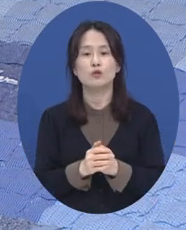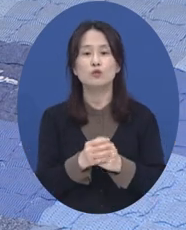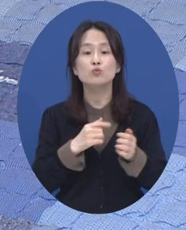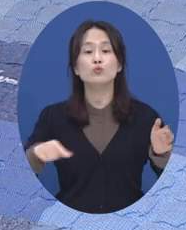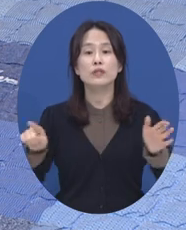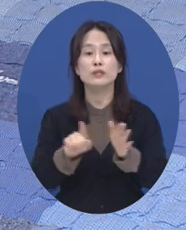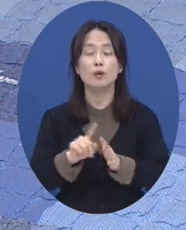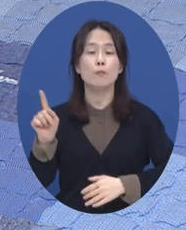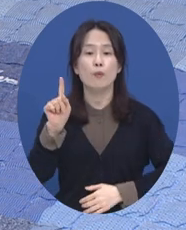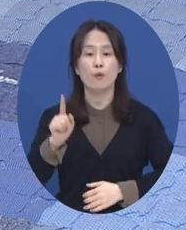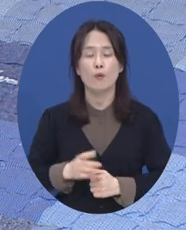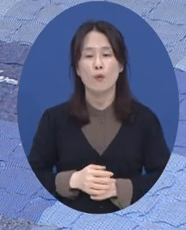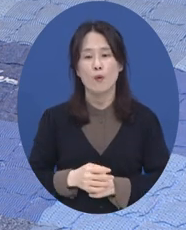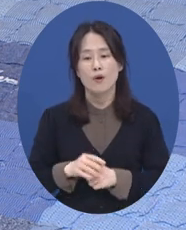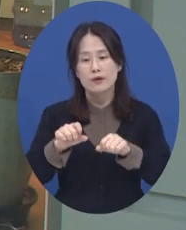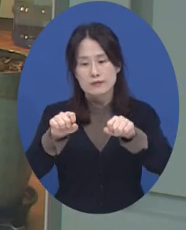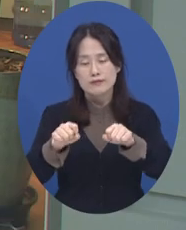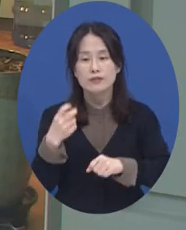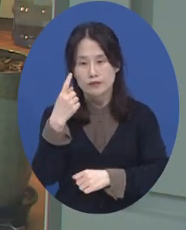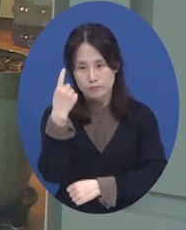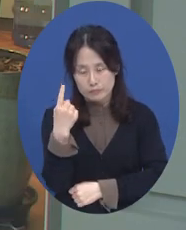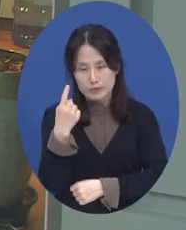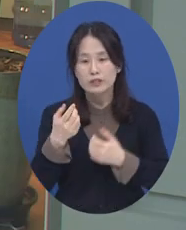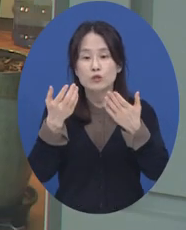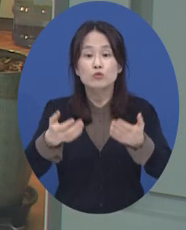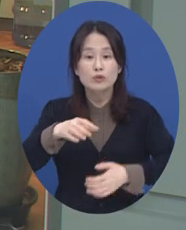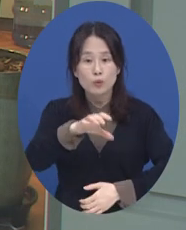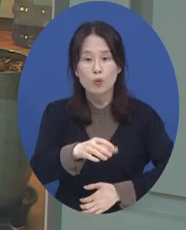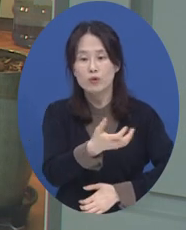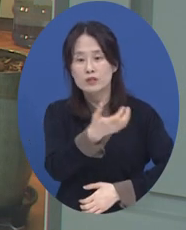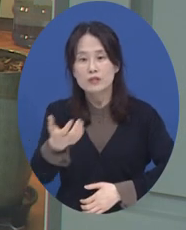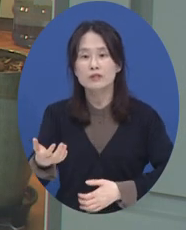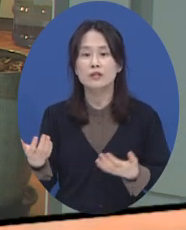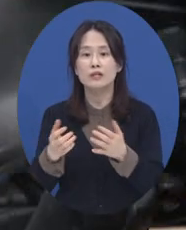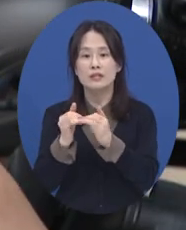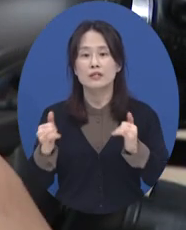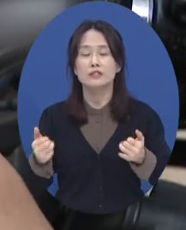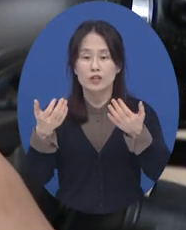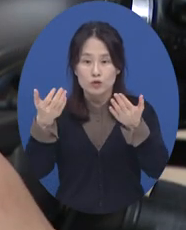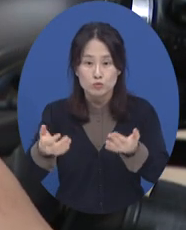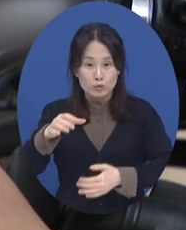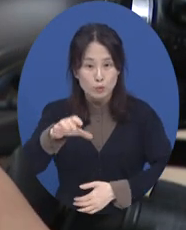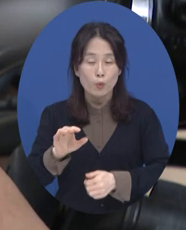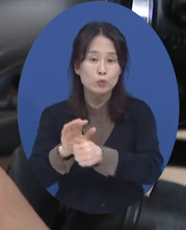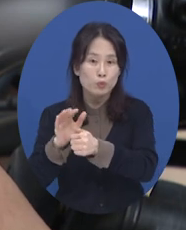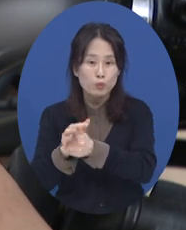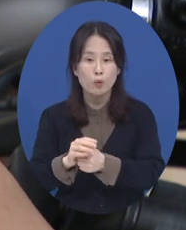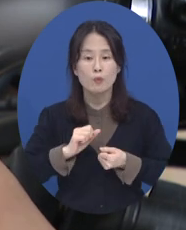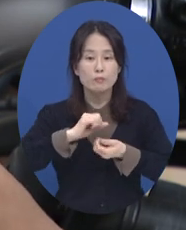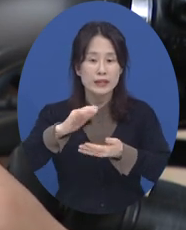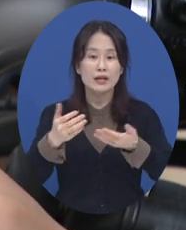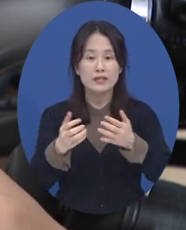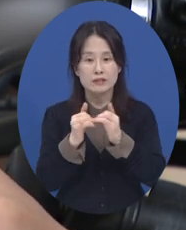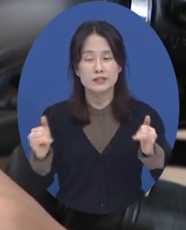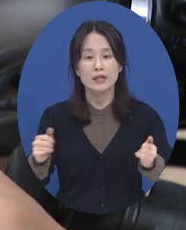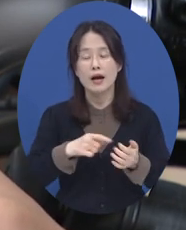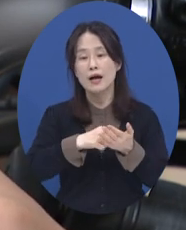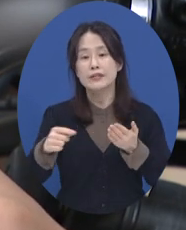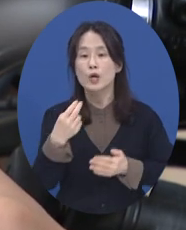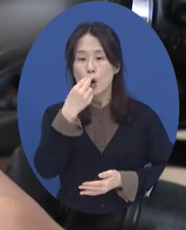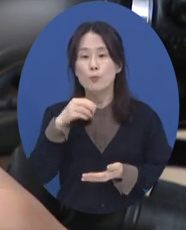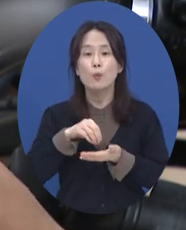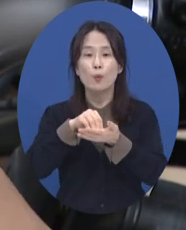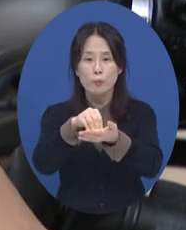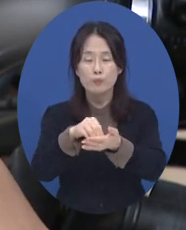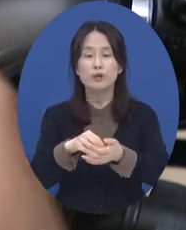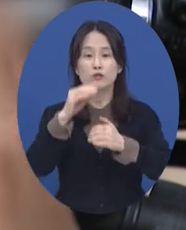과제에는 경비 미화원 휴게시설과 이동 노동자 쉼터 지원 확대, 배달 노동자 산재보험료 등이 주요